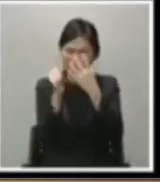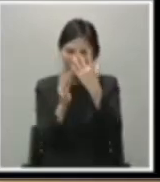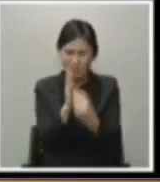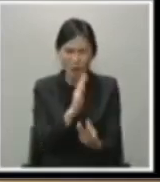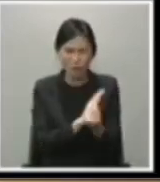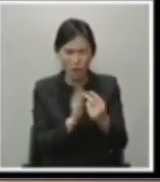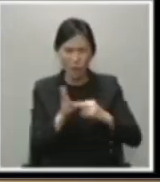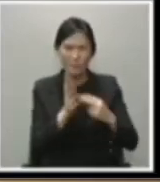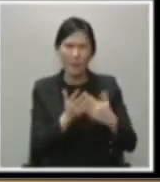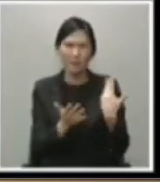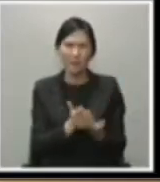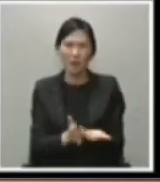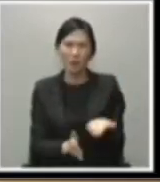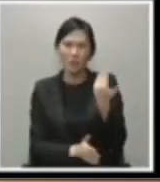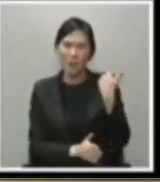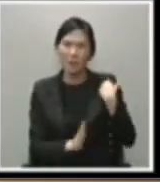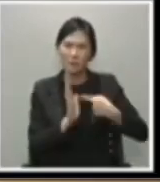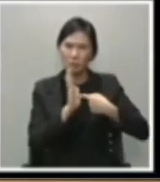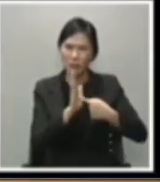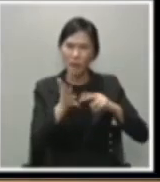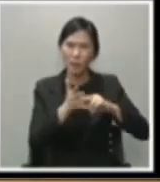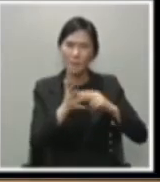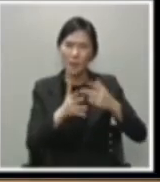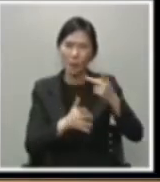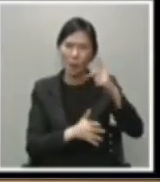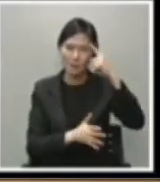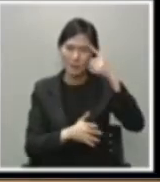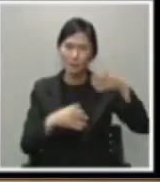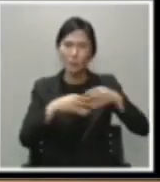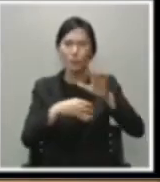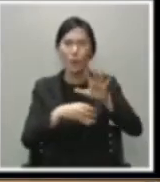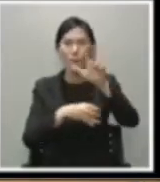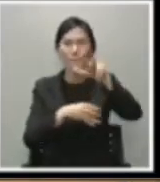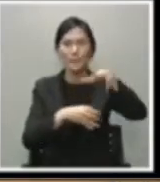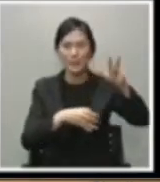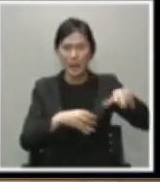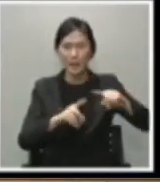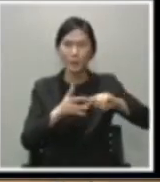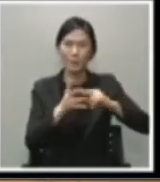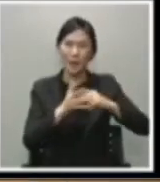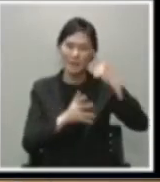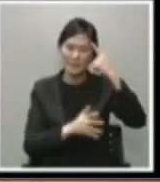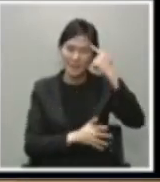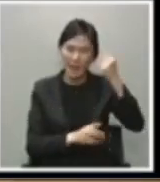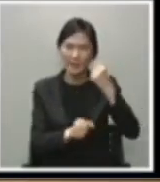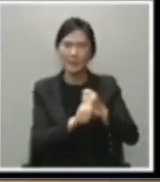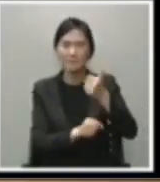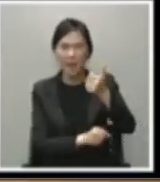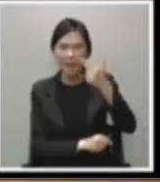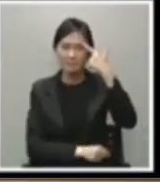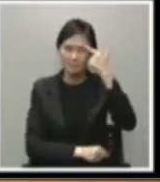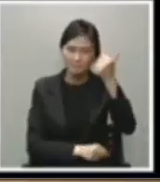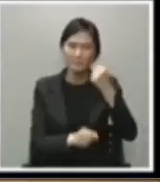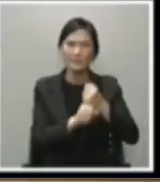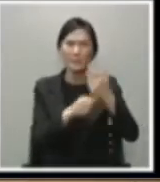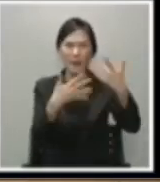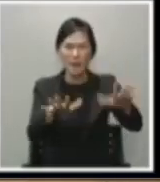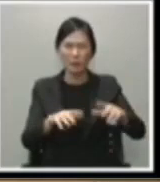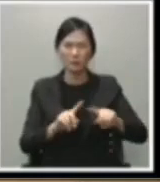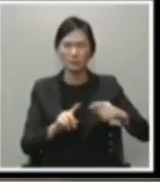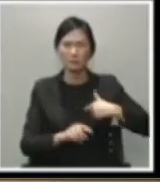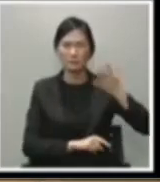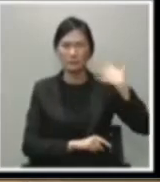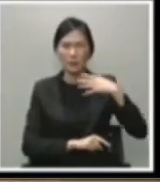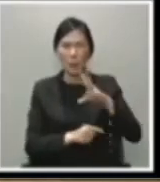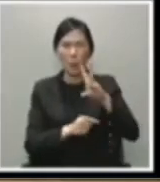จะขึ้นราคาอันนี้คือตัวอย่างของพรรคเพื่อไทยที่จะทำซึ่งพรรคเพื่อไทยทำเป็นครับคิดเป็นทำเป็นแล้วก็ทำมาแล้ว60บา